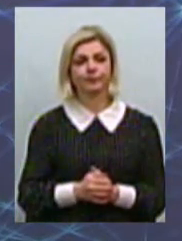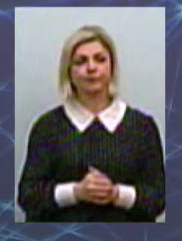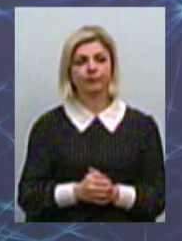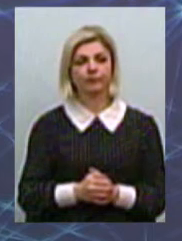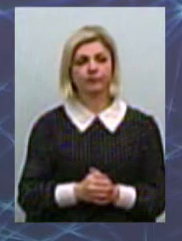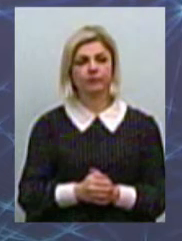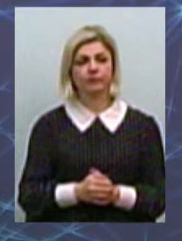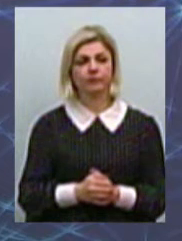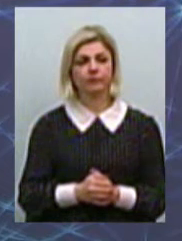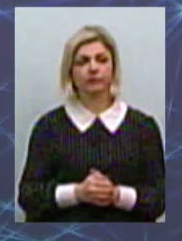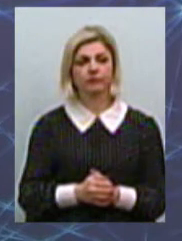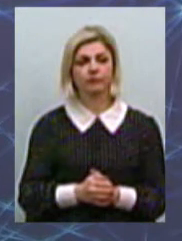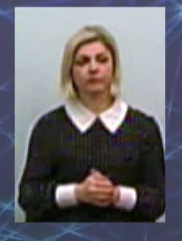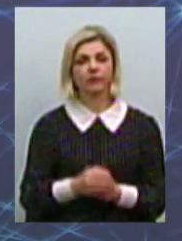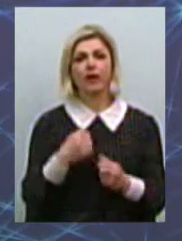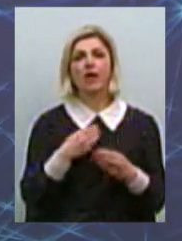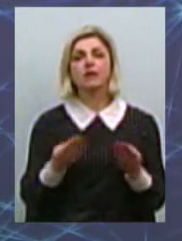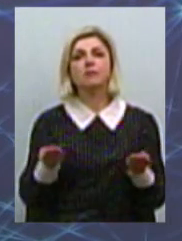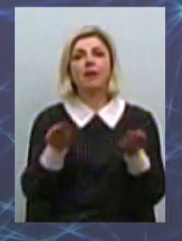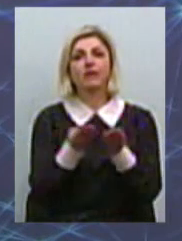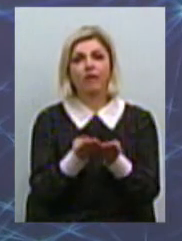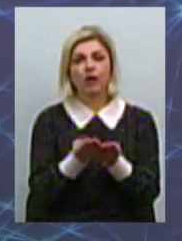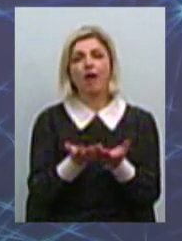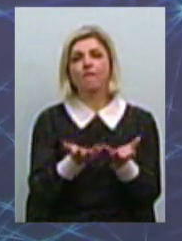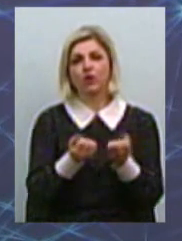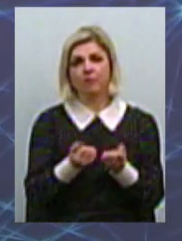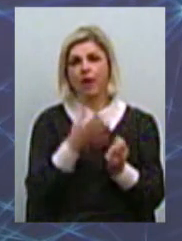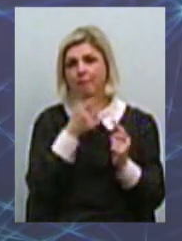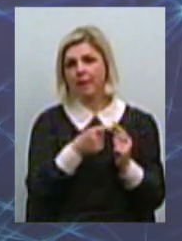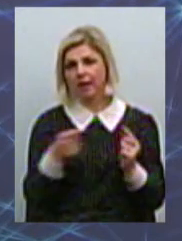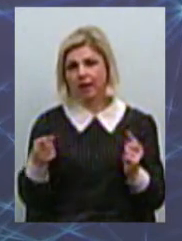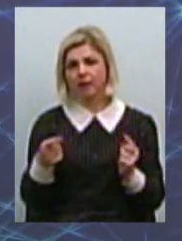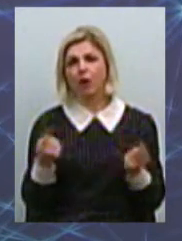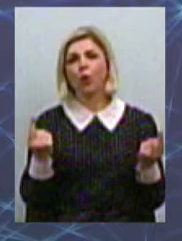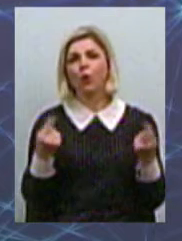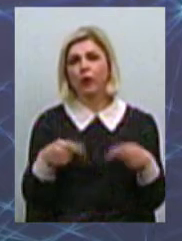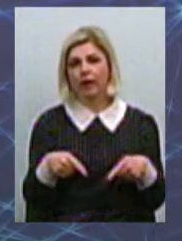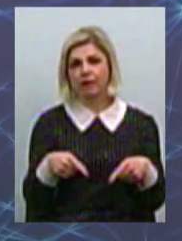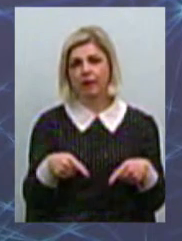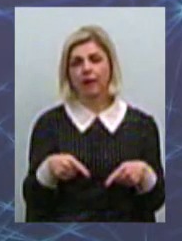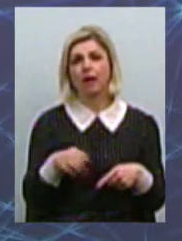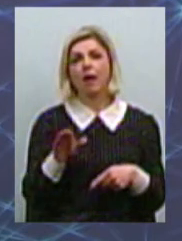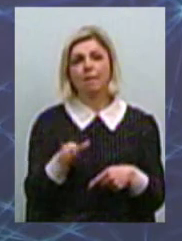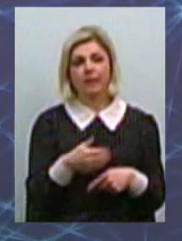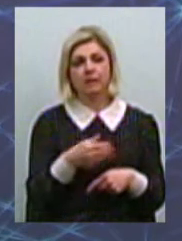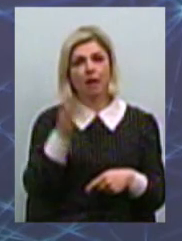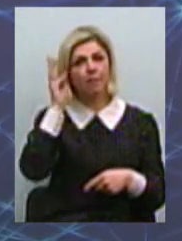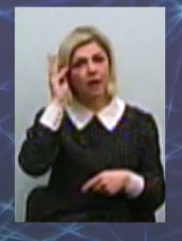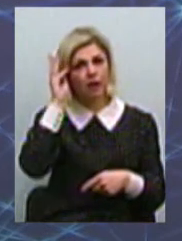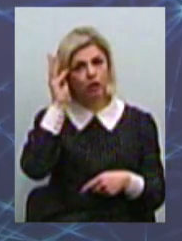історією, от, співставляю. От візьмемо період руїни після